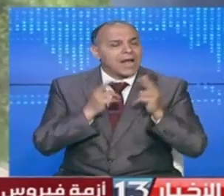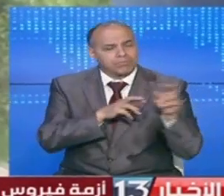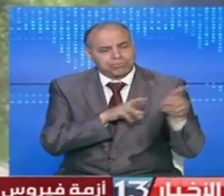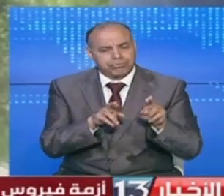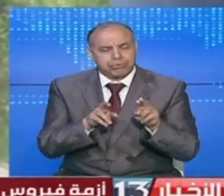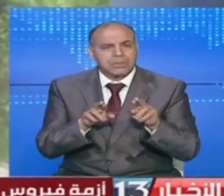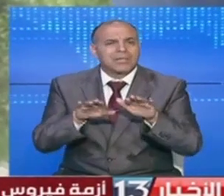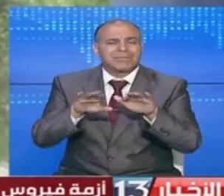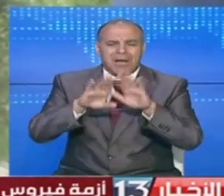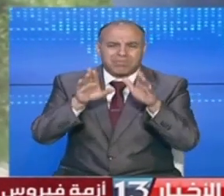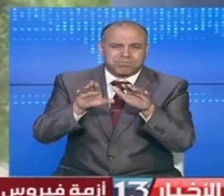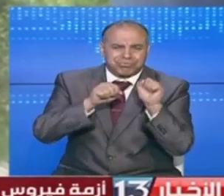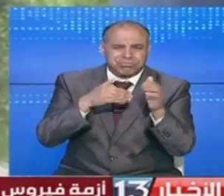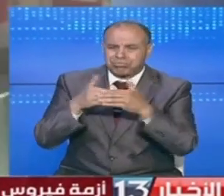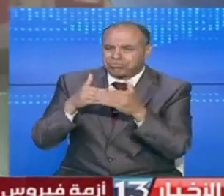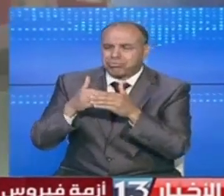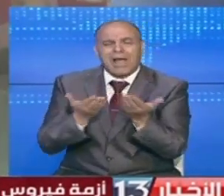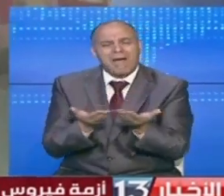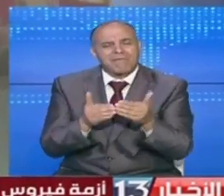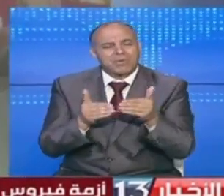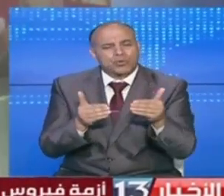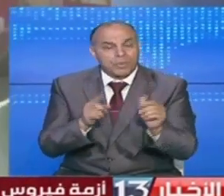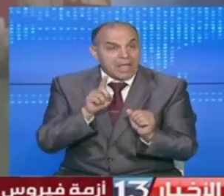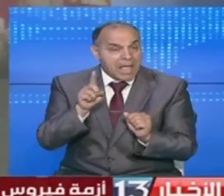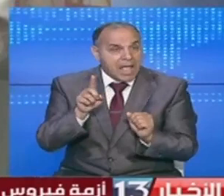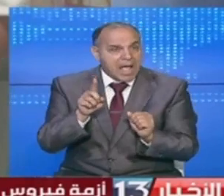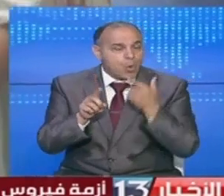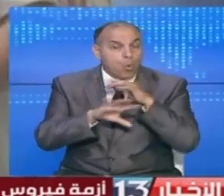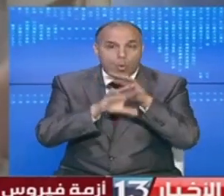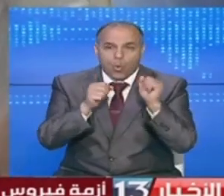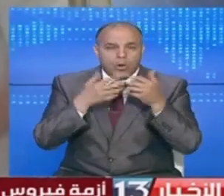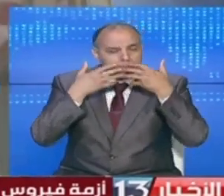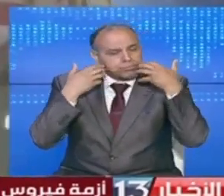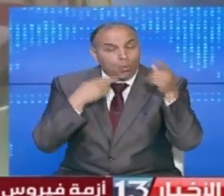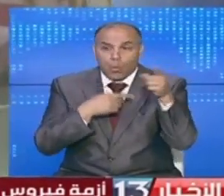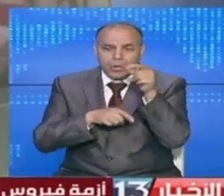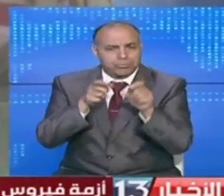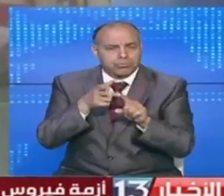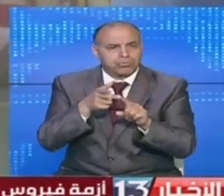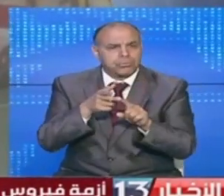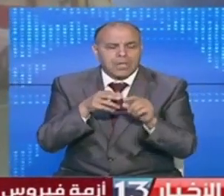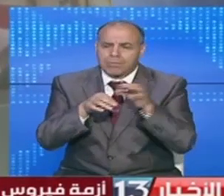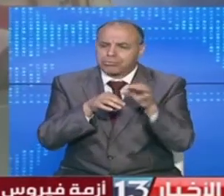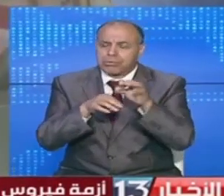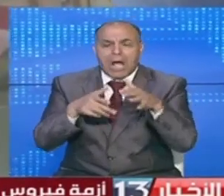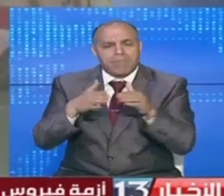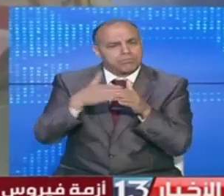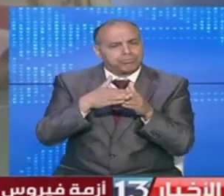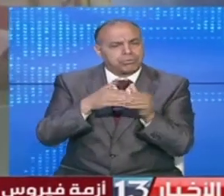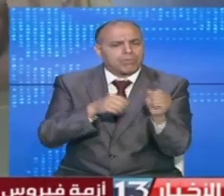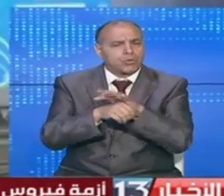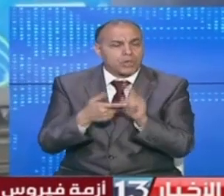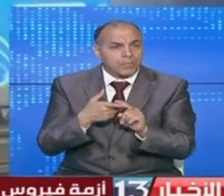رفع إجراءات العزل والإغلاق أو تخفيفها، وتسلح الجميع بالكمامات لمنع أي عدوى محتملة بفيروس